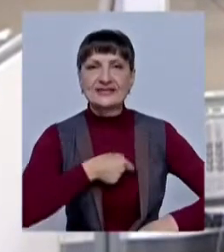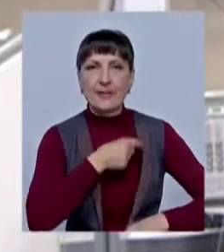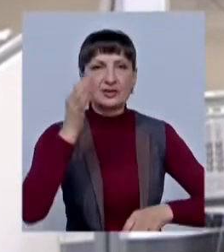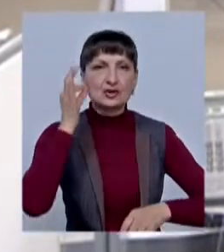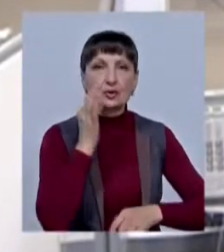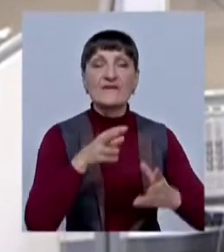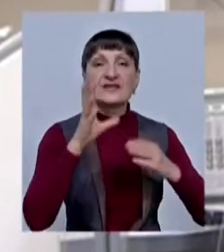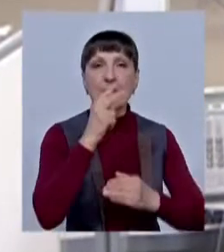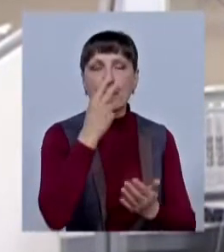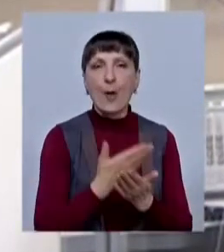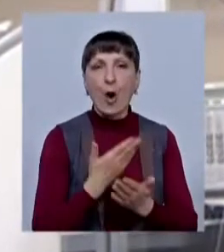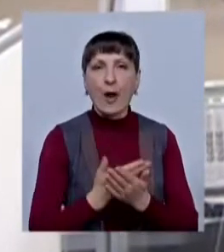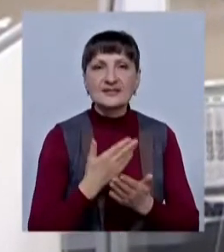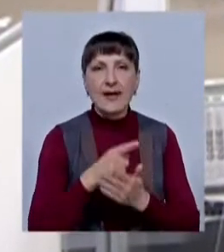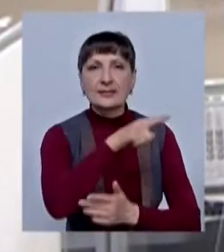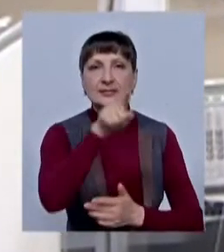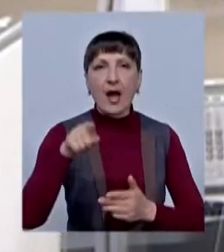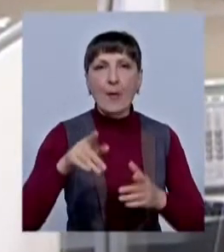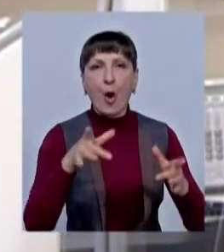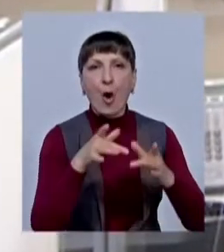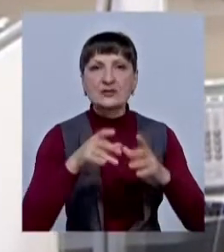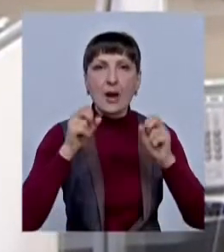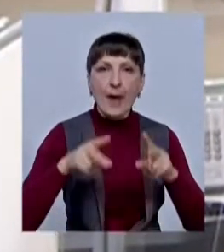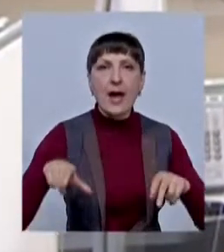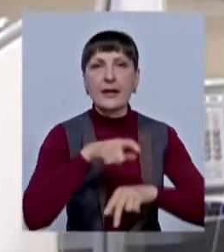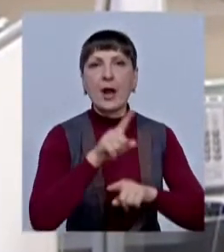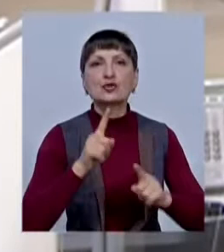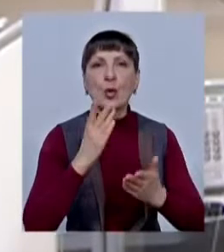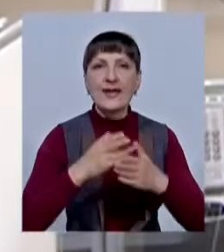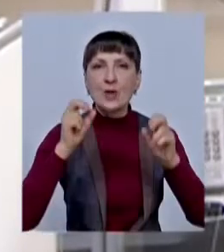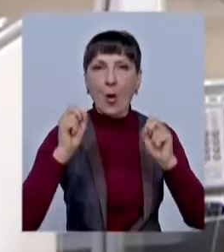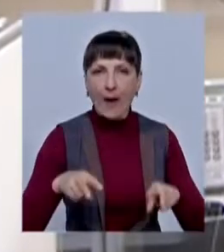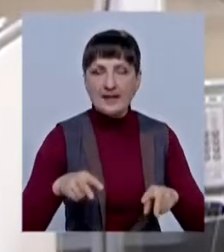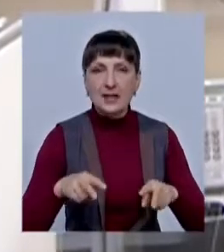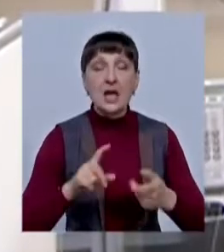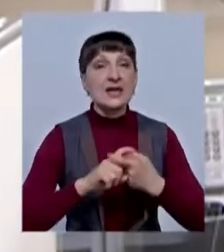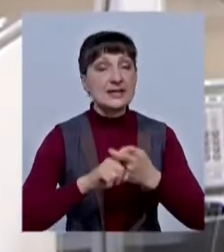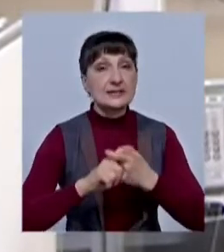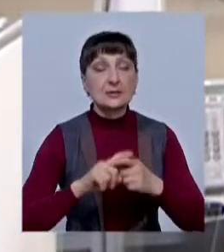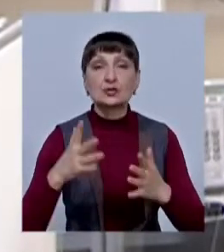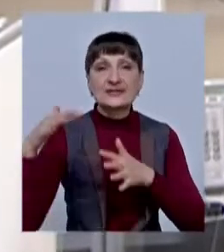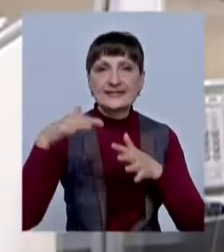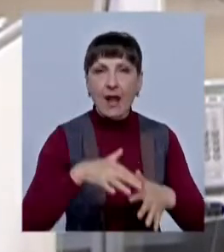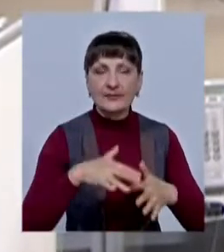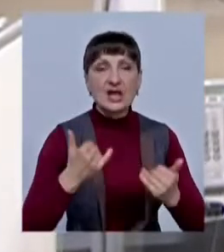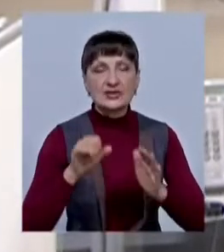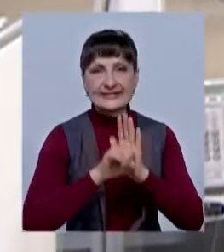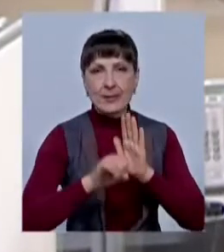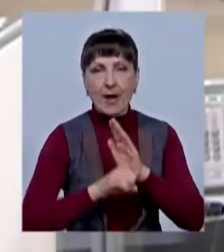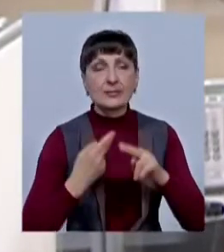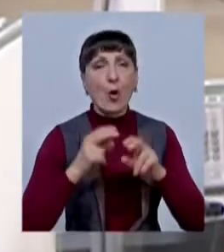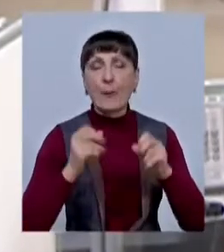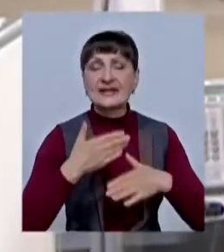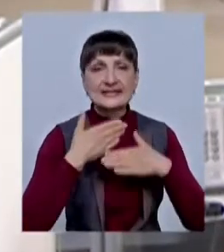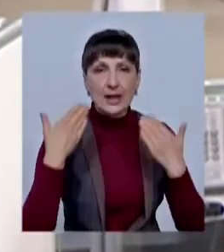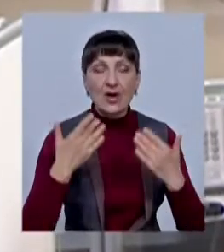все показатели с так называемых опасных озер, русел и вероятных очагов заражения селей. Сейчас зимний период, такой опасности